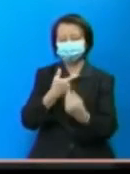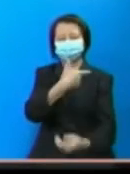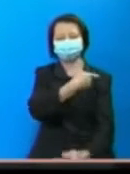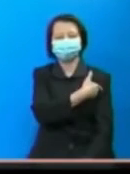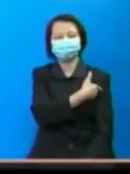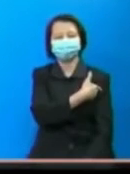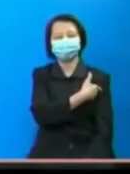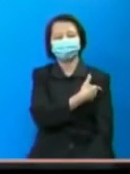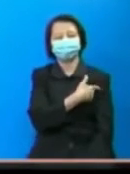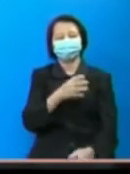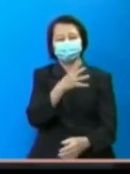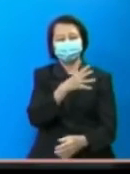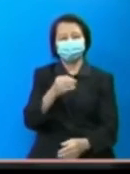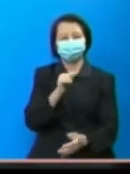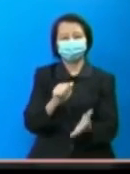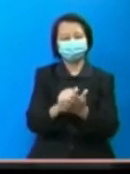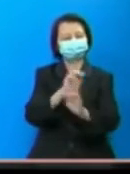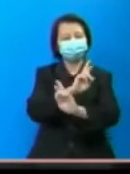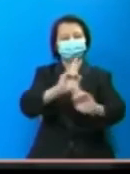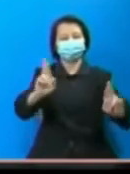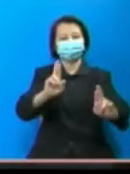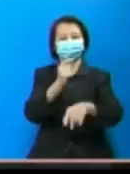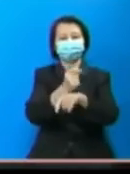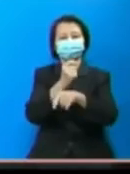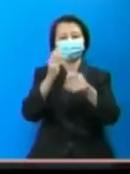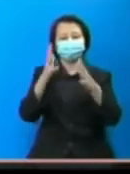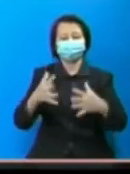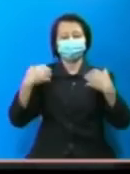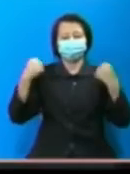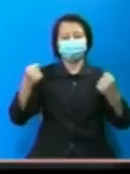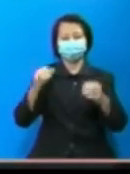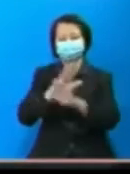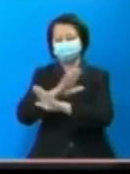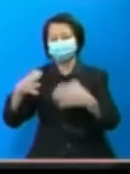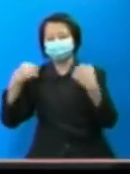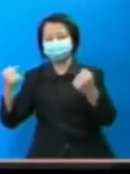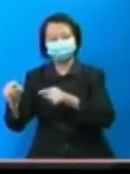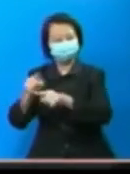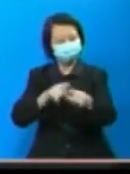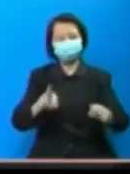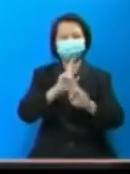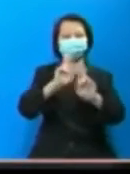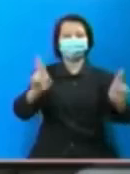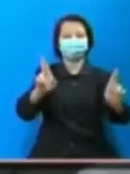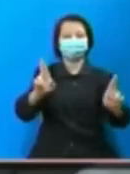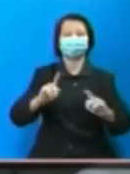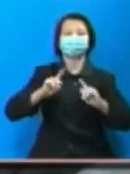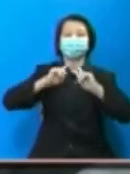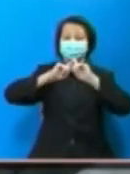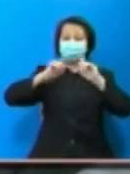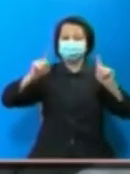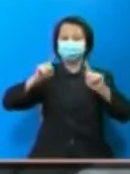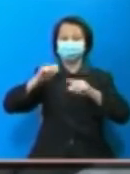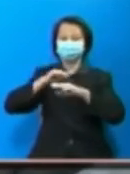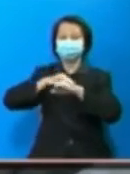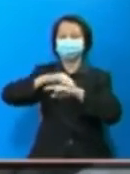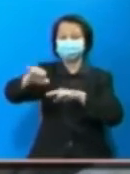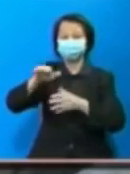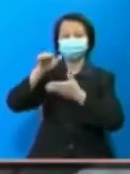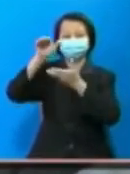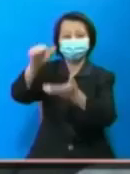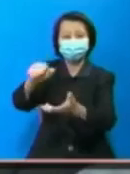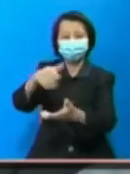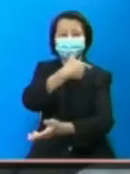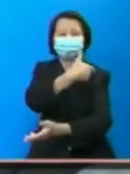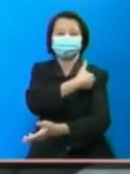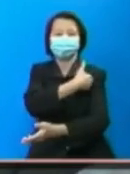suntikan maupun ketersediaan petugas kesehatan dan bukan kesehatan namun penghantaran bekalan